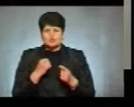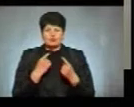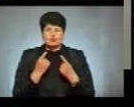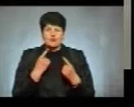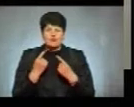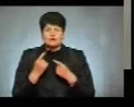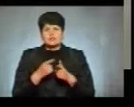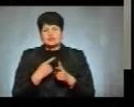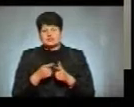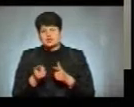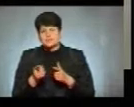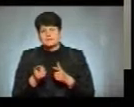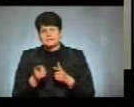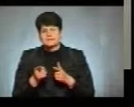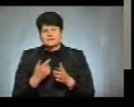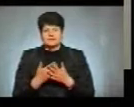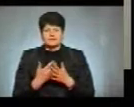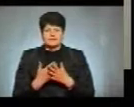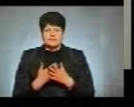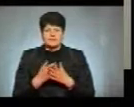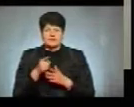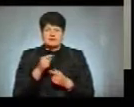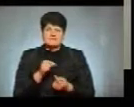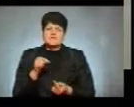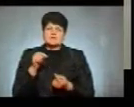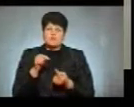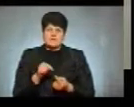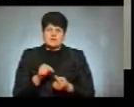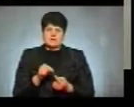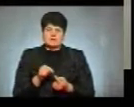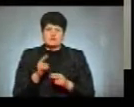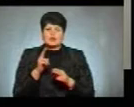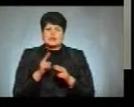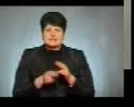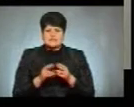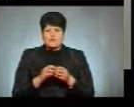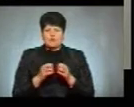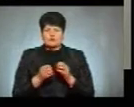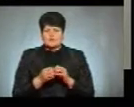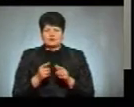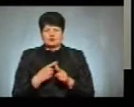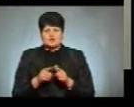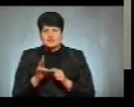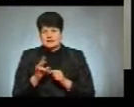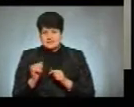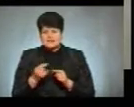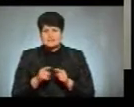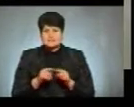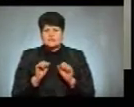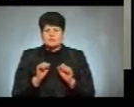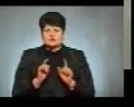чи, скажімо так, вони відповідають кінцевому результату чи ні, ми тільки це